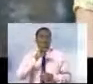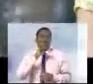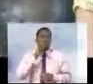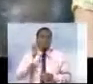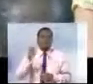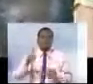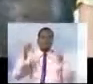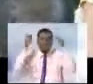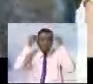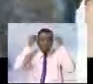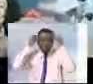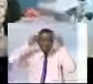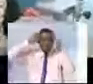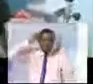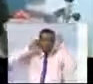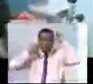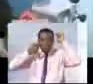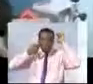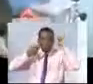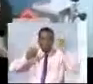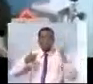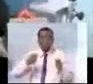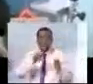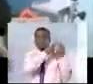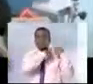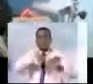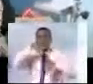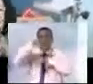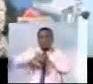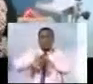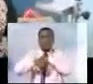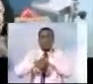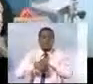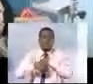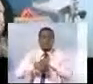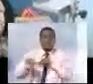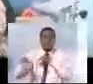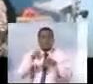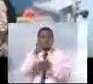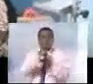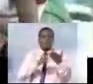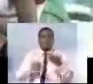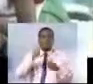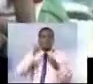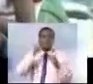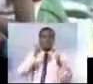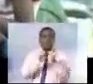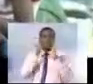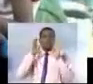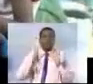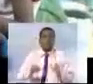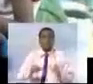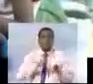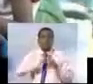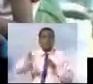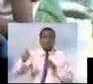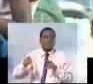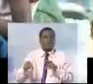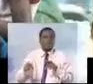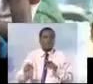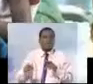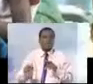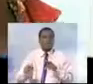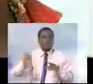depuis la bousculade de la nuit du 31 décembre au 1er janvier il fait partie des élèves blessés traumatisés des événements